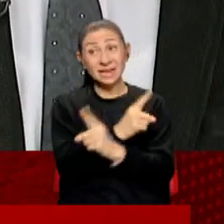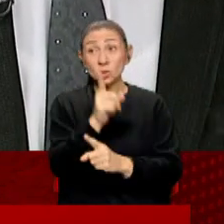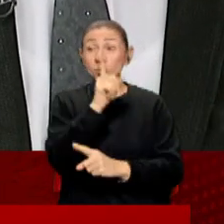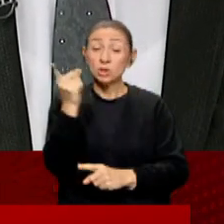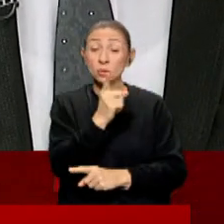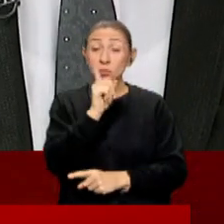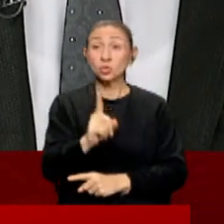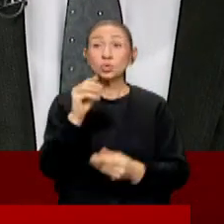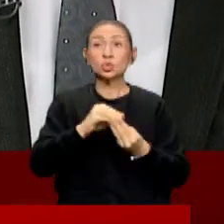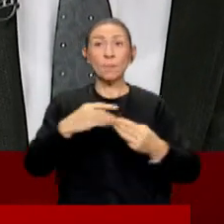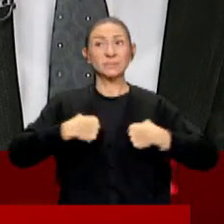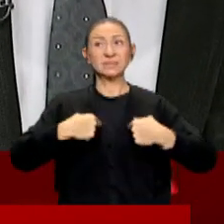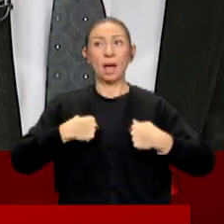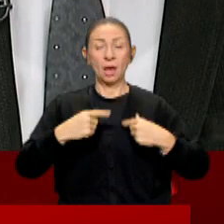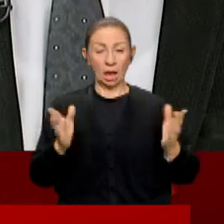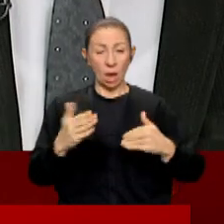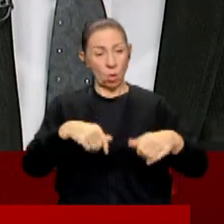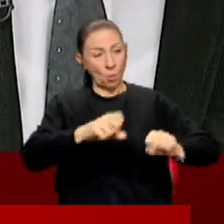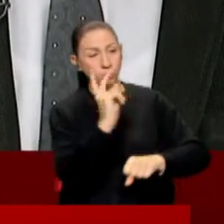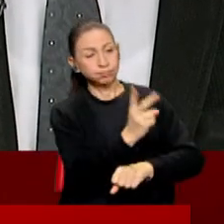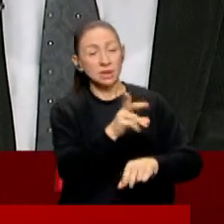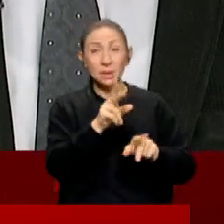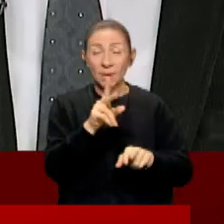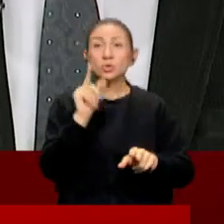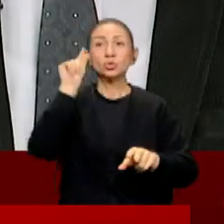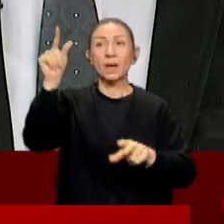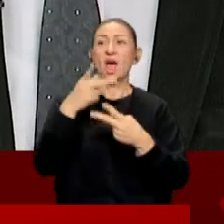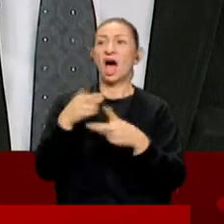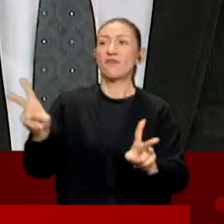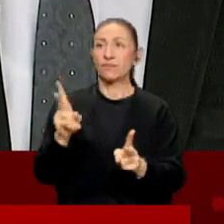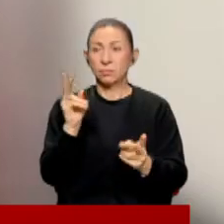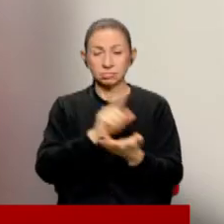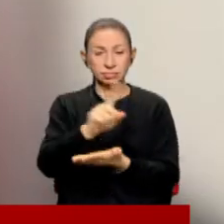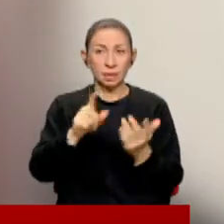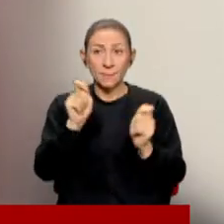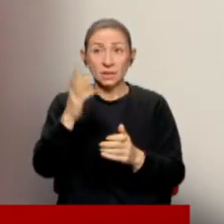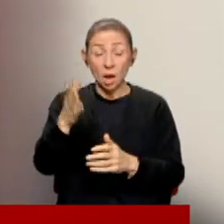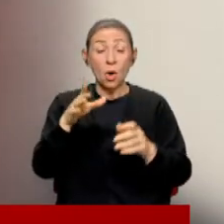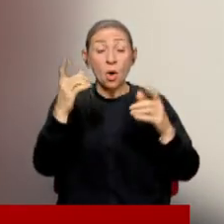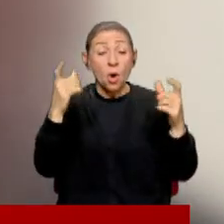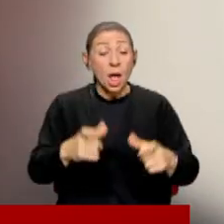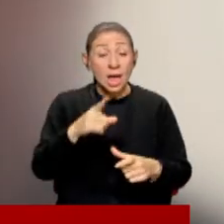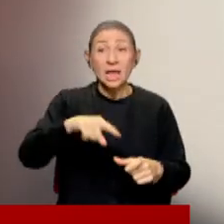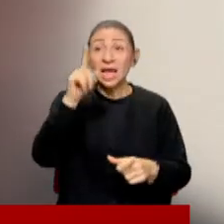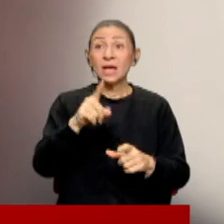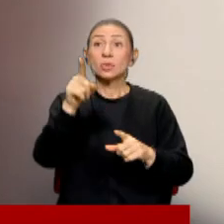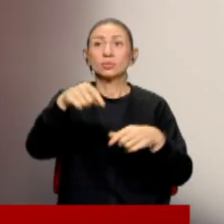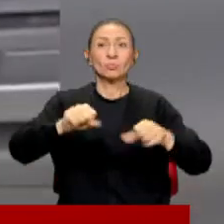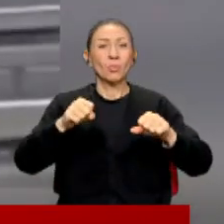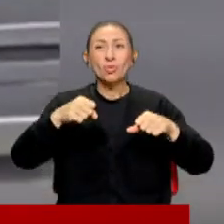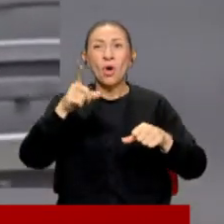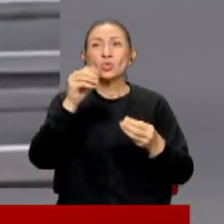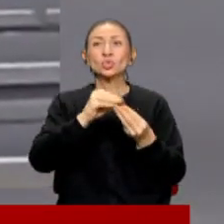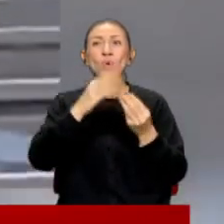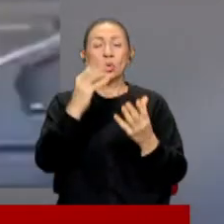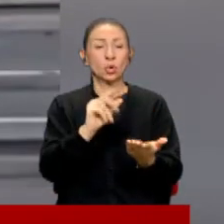%100 kusur bizdeymiş gibi bir tutanak düzenlendiği için de şüphelinin salıverilmesi prosedürü işletildi. Olay yerinde ilk tutanak kurye Yunus Emre Göçer'in